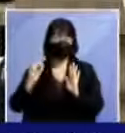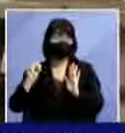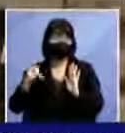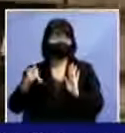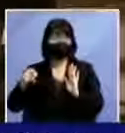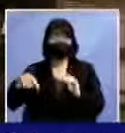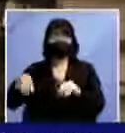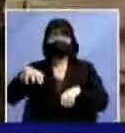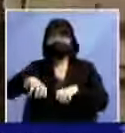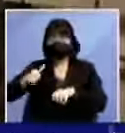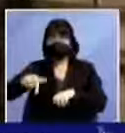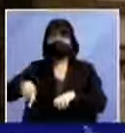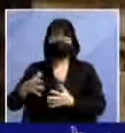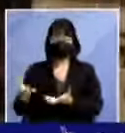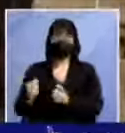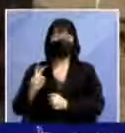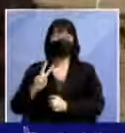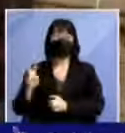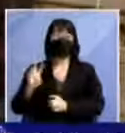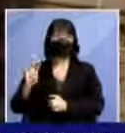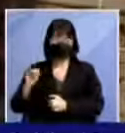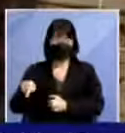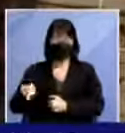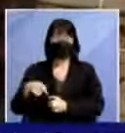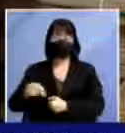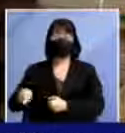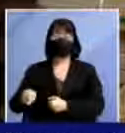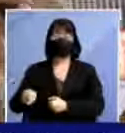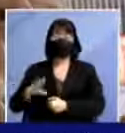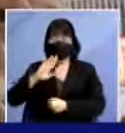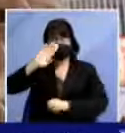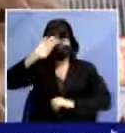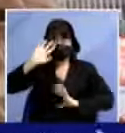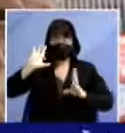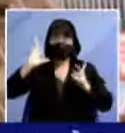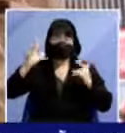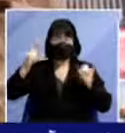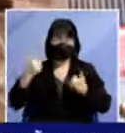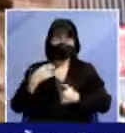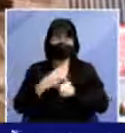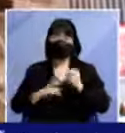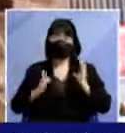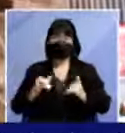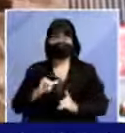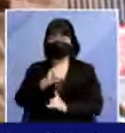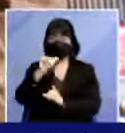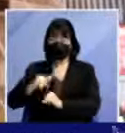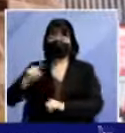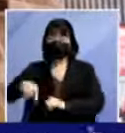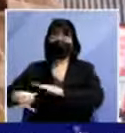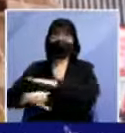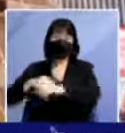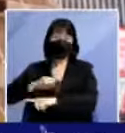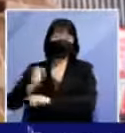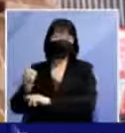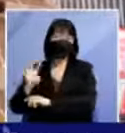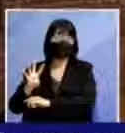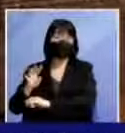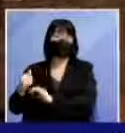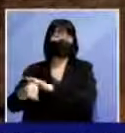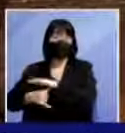คะจะใช้สำหรับเป็นกลุ่มผู้ป่วยระยะพักฟื้นคือผู้ป่วยที่ไม่มีอาการเข้ามารับการรักษาตัวกับทางโรงพยาบาลค่ะเป็นเวลา7